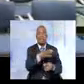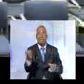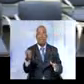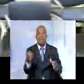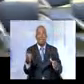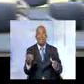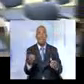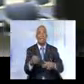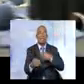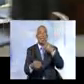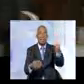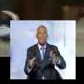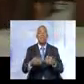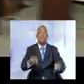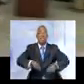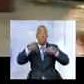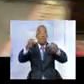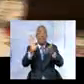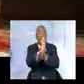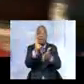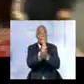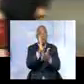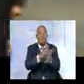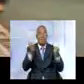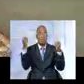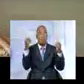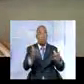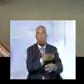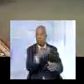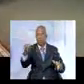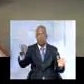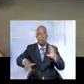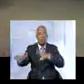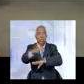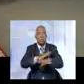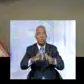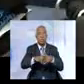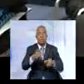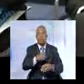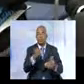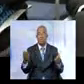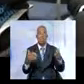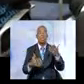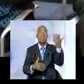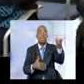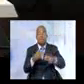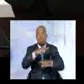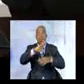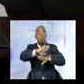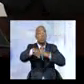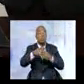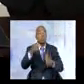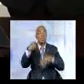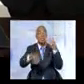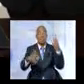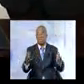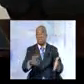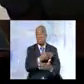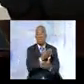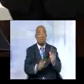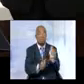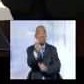les instruments de ratification des conventions de Bâle sur les mouvements transfrontaliers des déchets toxiques et